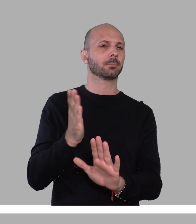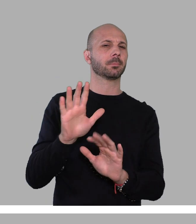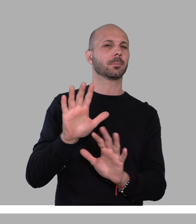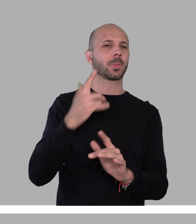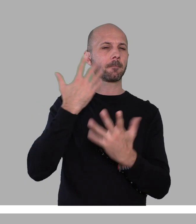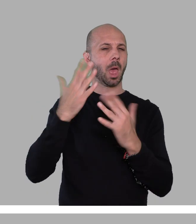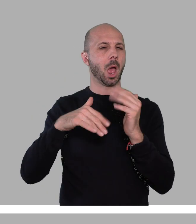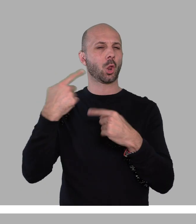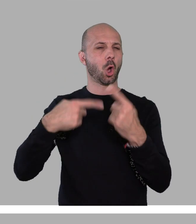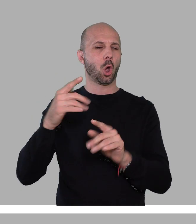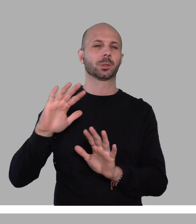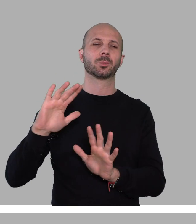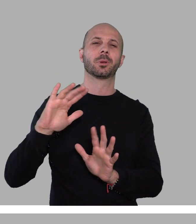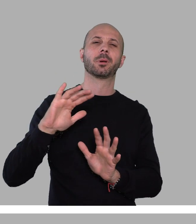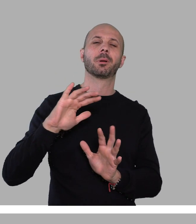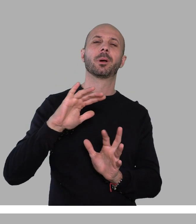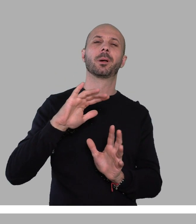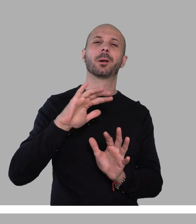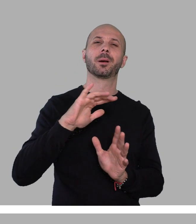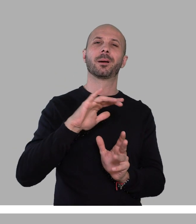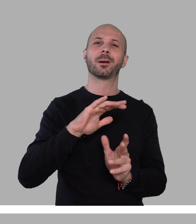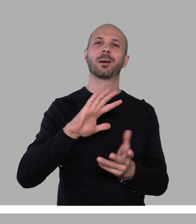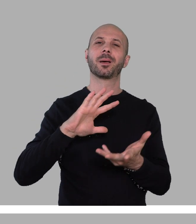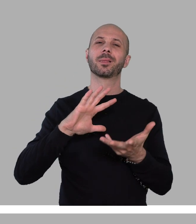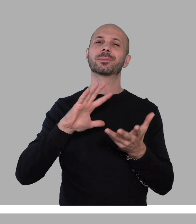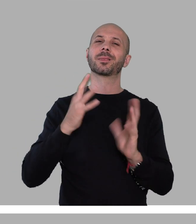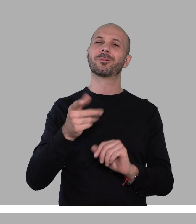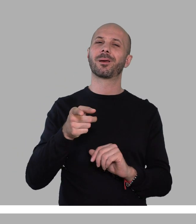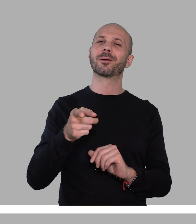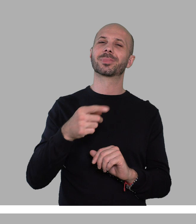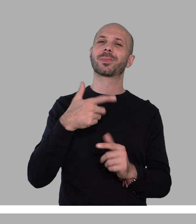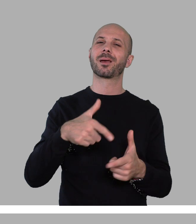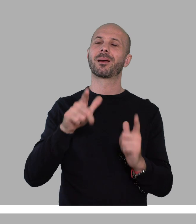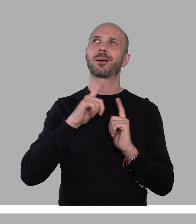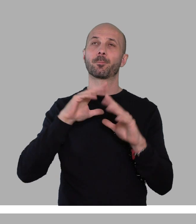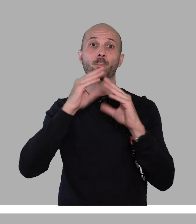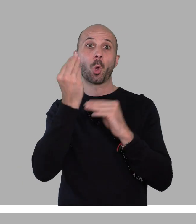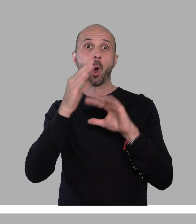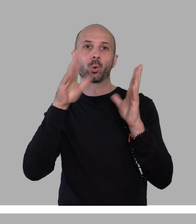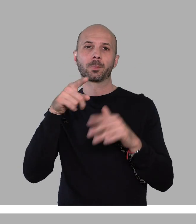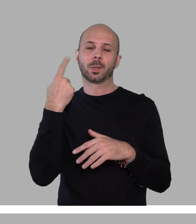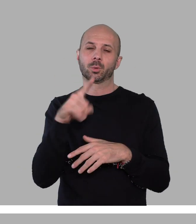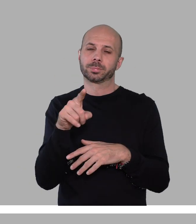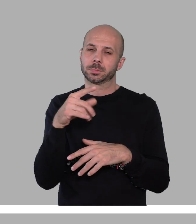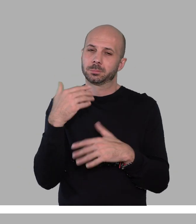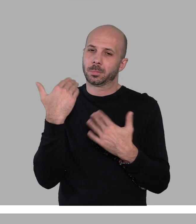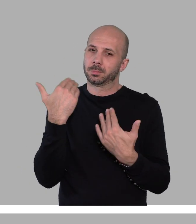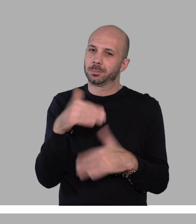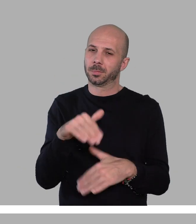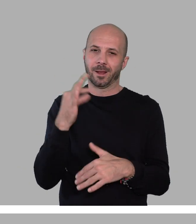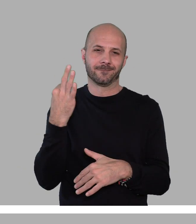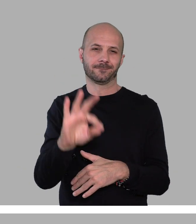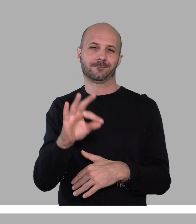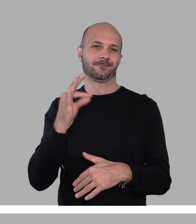vedere, proprio toccare con mano, potremmo dire, che questo monumento così